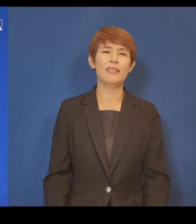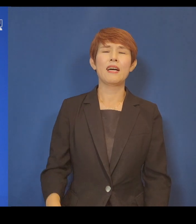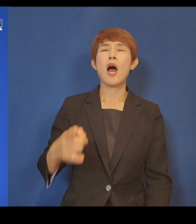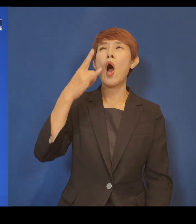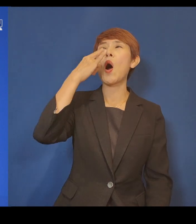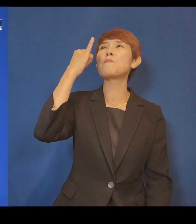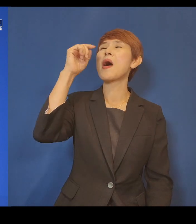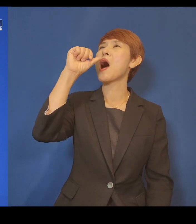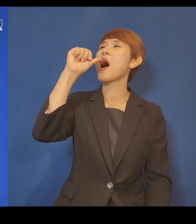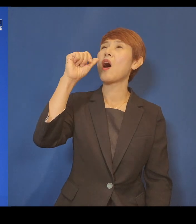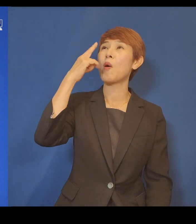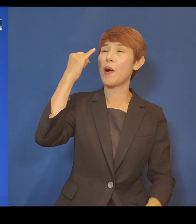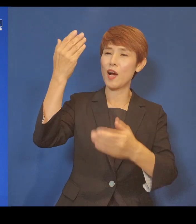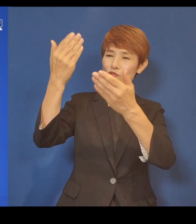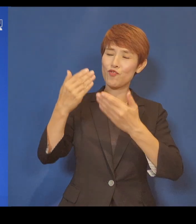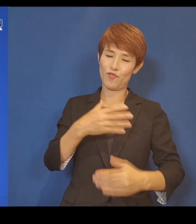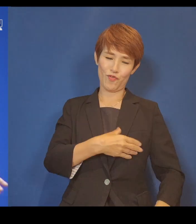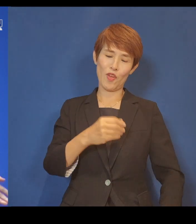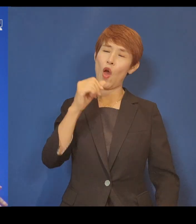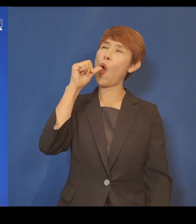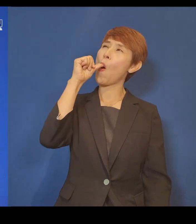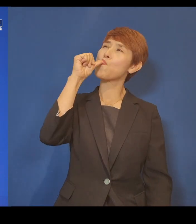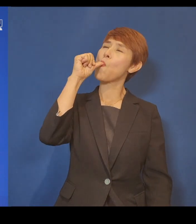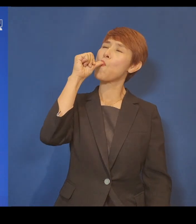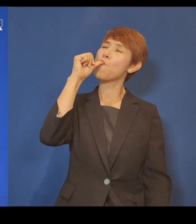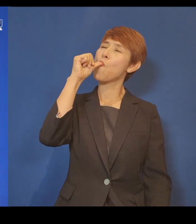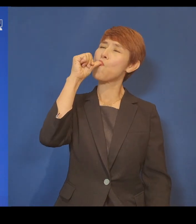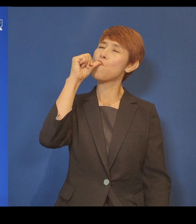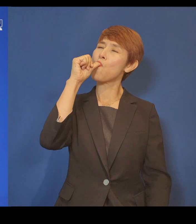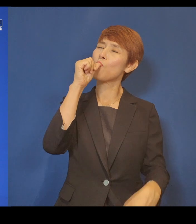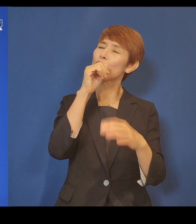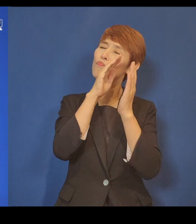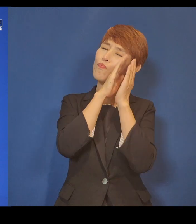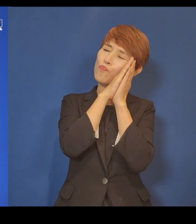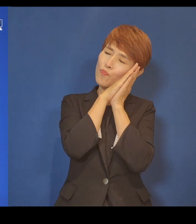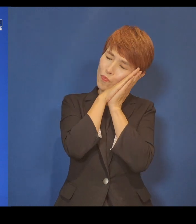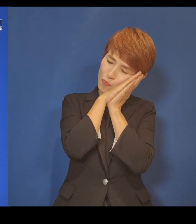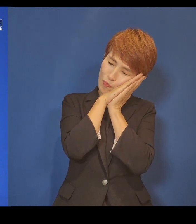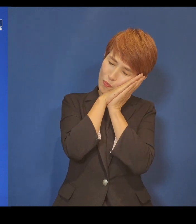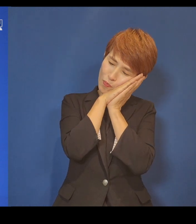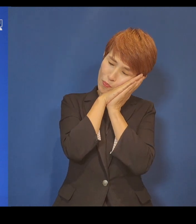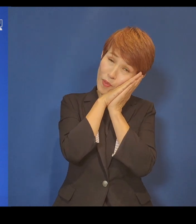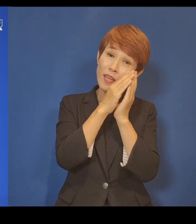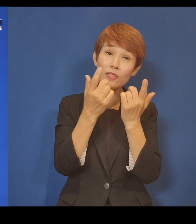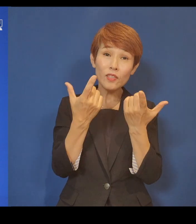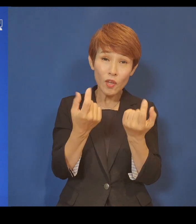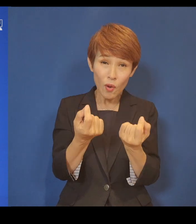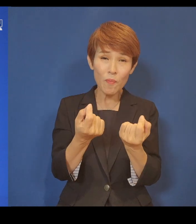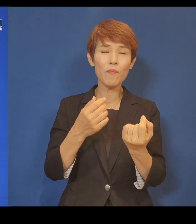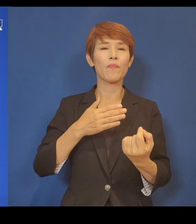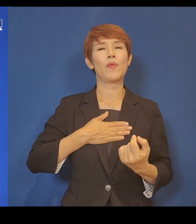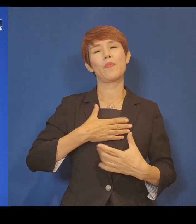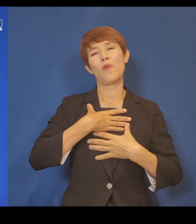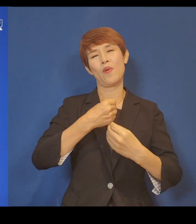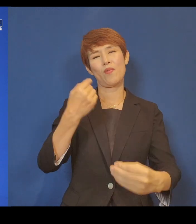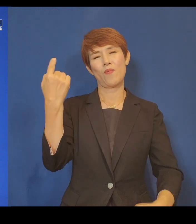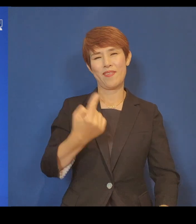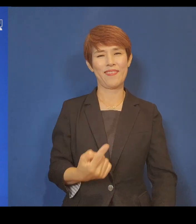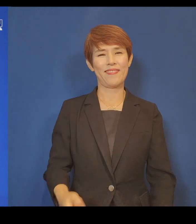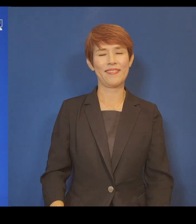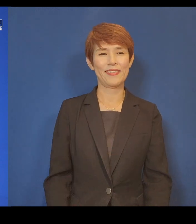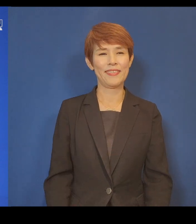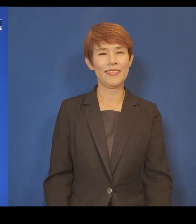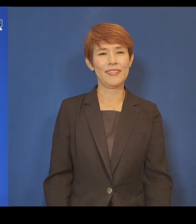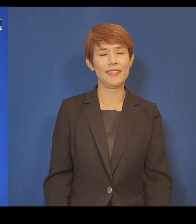실컷 엄마 젖 먹고 세상 모르게 쓰러져 잠자는 애기 같이 변하지 않겠어요?